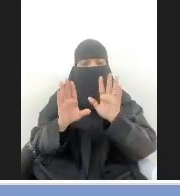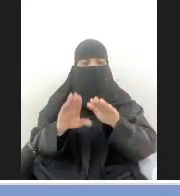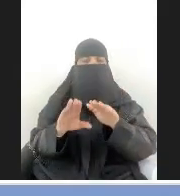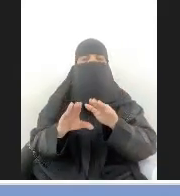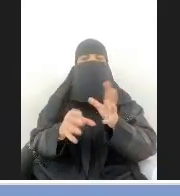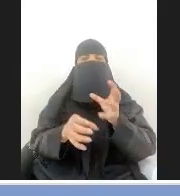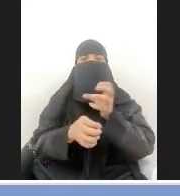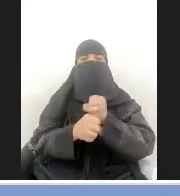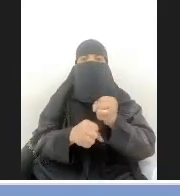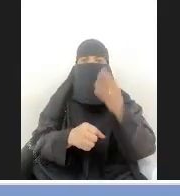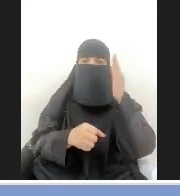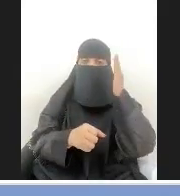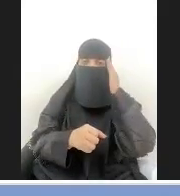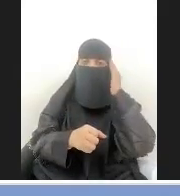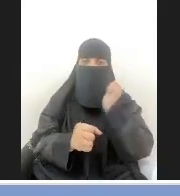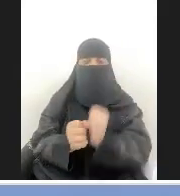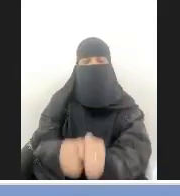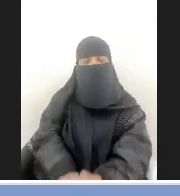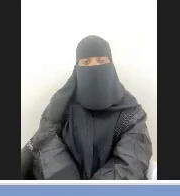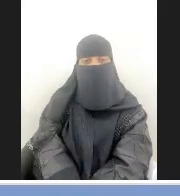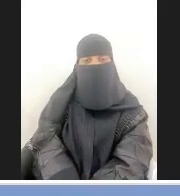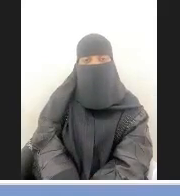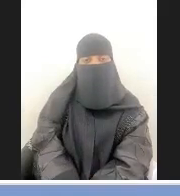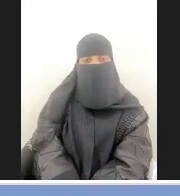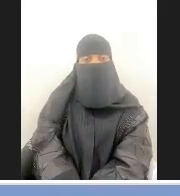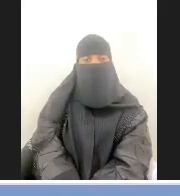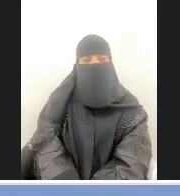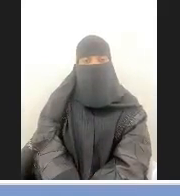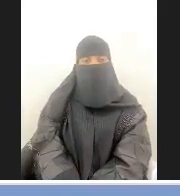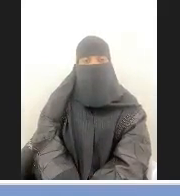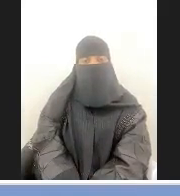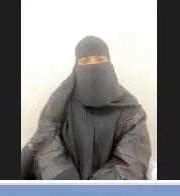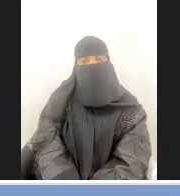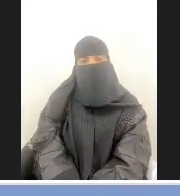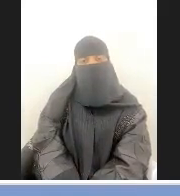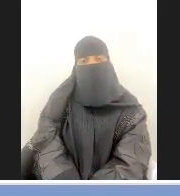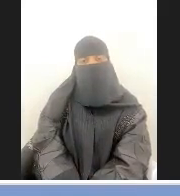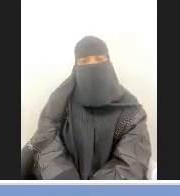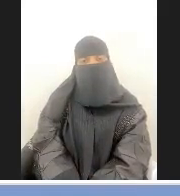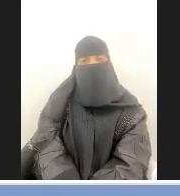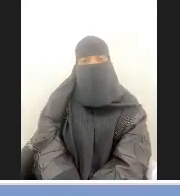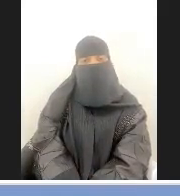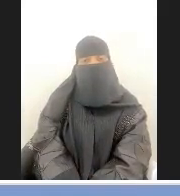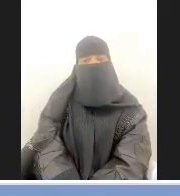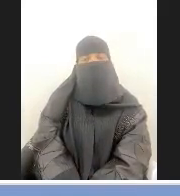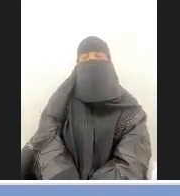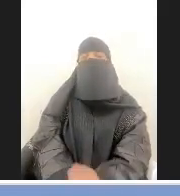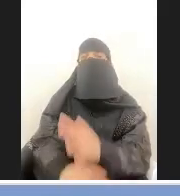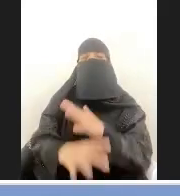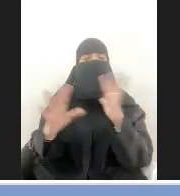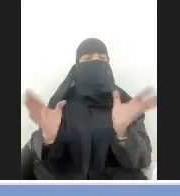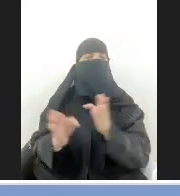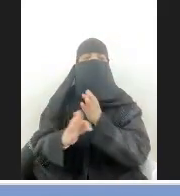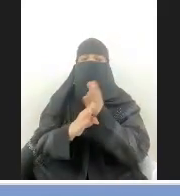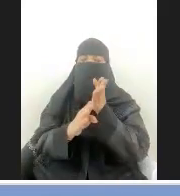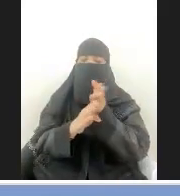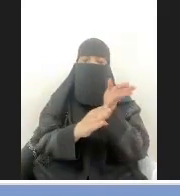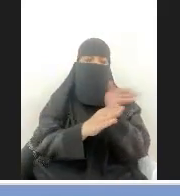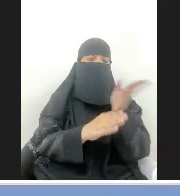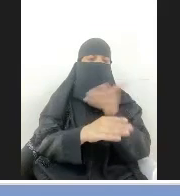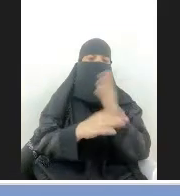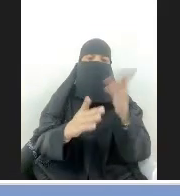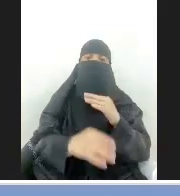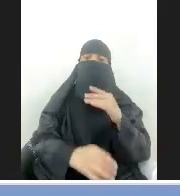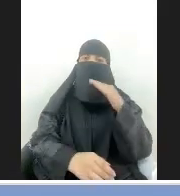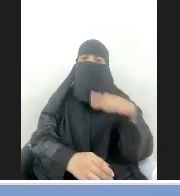المتعلم. فهو أكيد أنه نافع لجميع التخصصات، ويكون في المرحلة العمرية